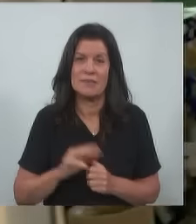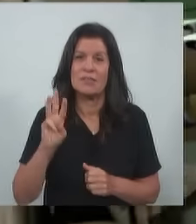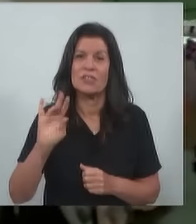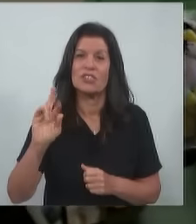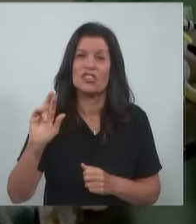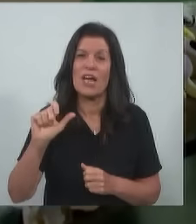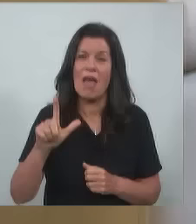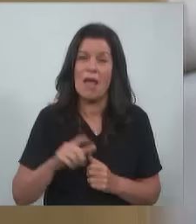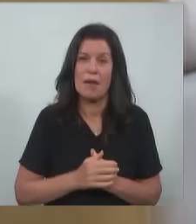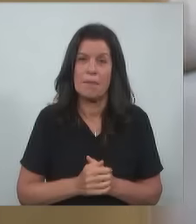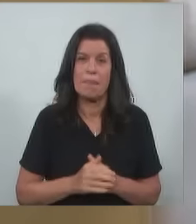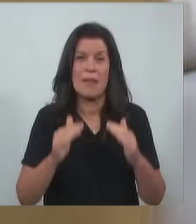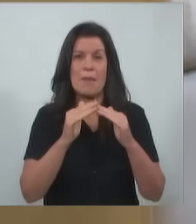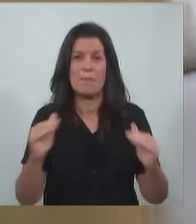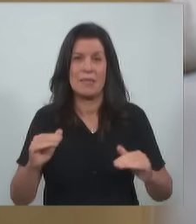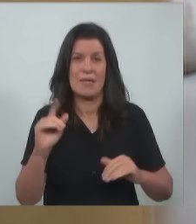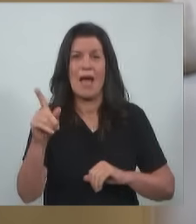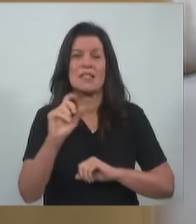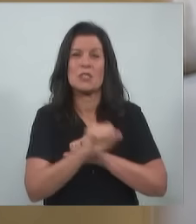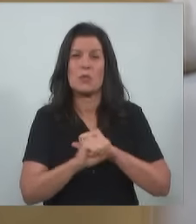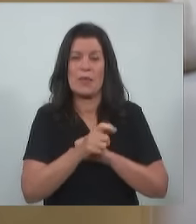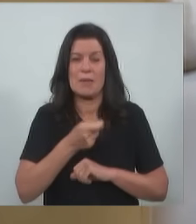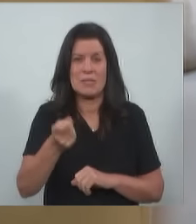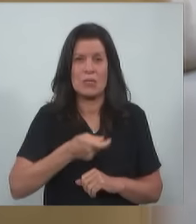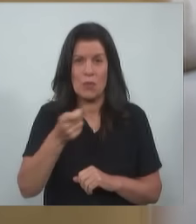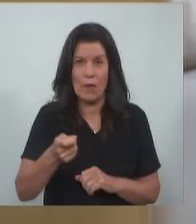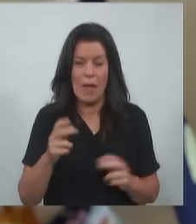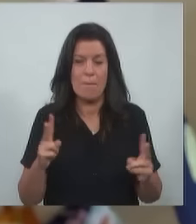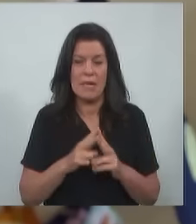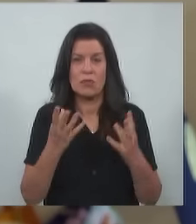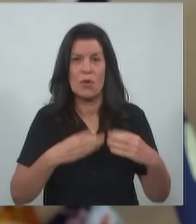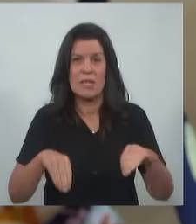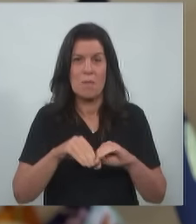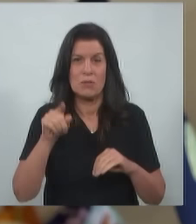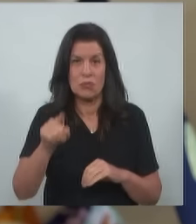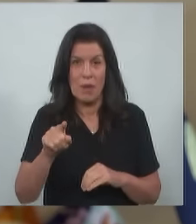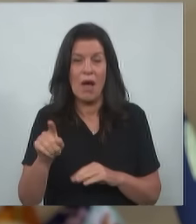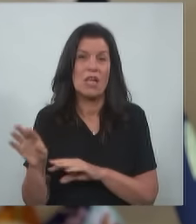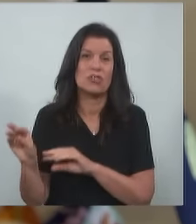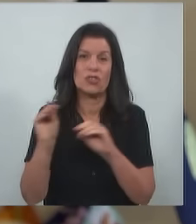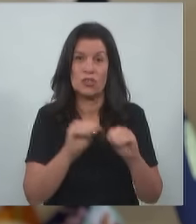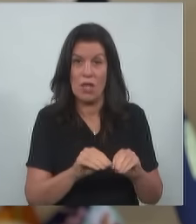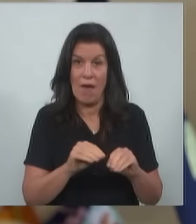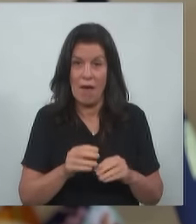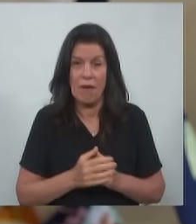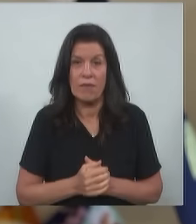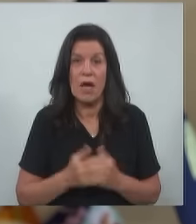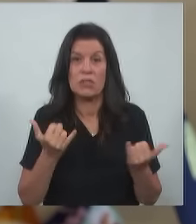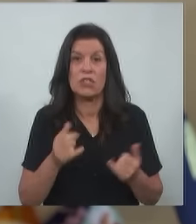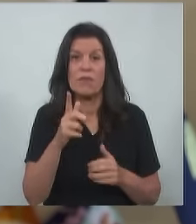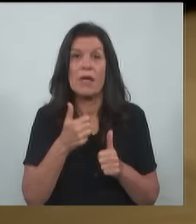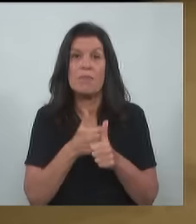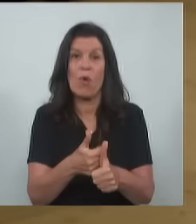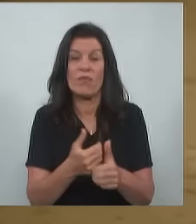בדירת סטודנטים סחורה פגשנו את משפחת סלוטקי שעברה לאון ממרכז הארץ. עכשיו הם עוקבים כאן במתח אחרי המאבק שמתנהל